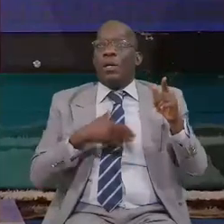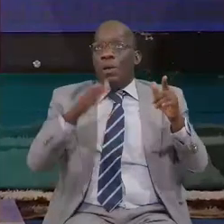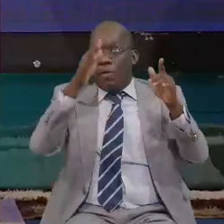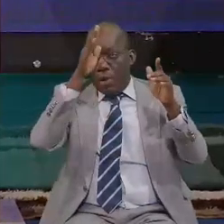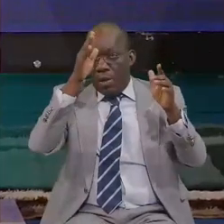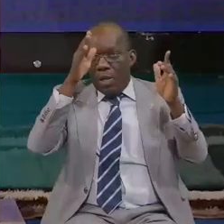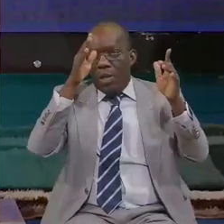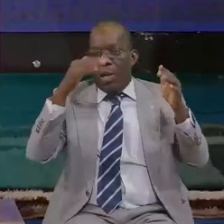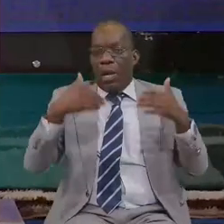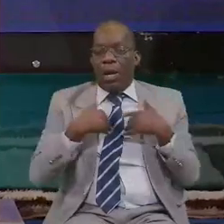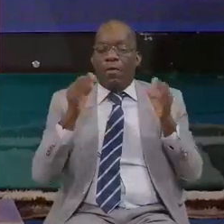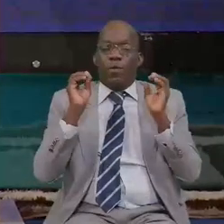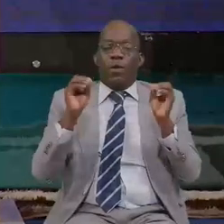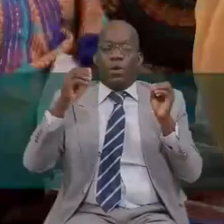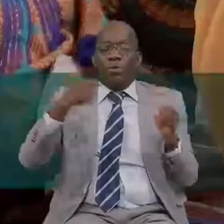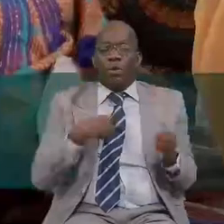enseigné,